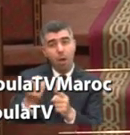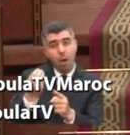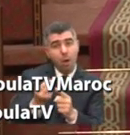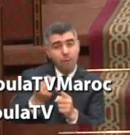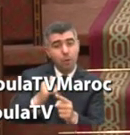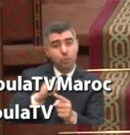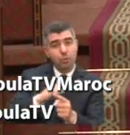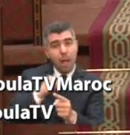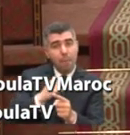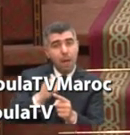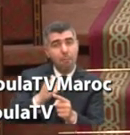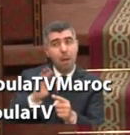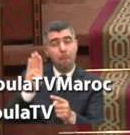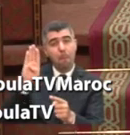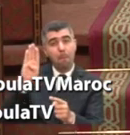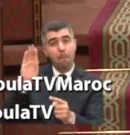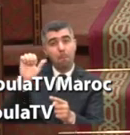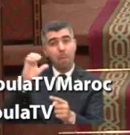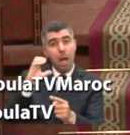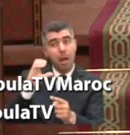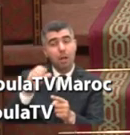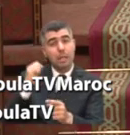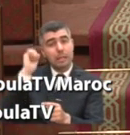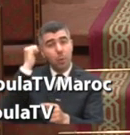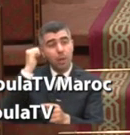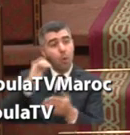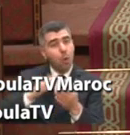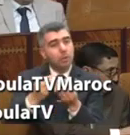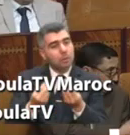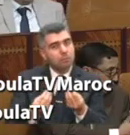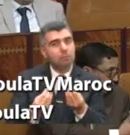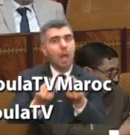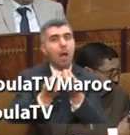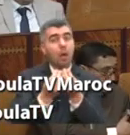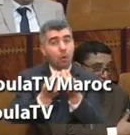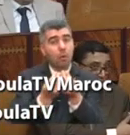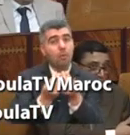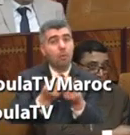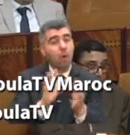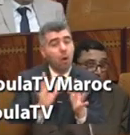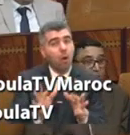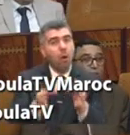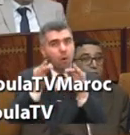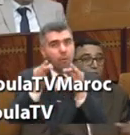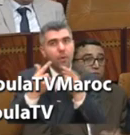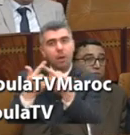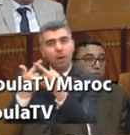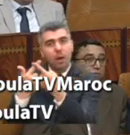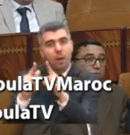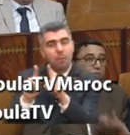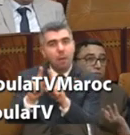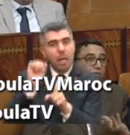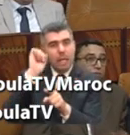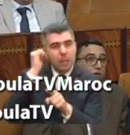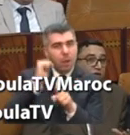ديالهم. ومرة أخرى نرجع وغادي نشير لأهمية القانون الإطار في خلق الجسور بين مختلف